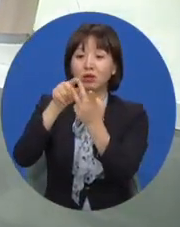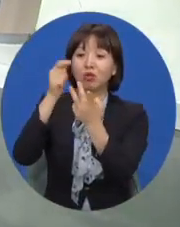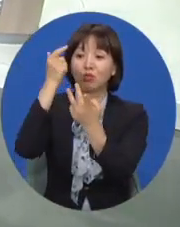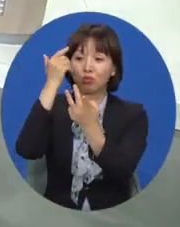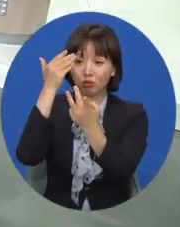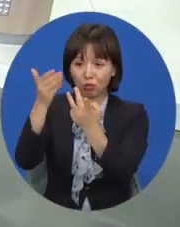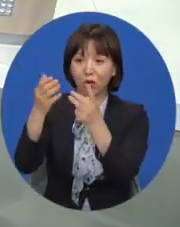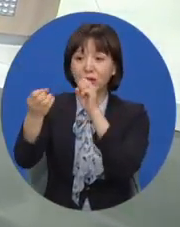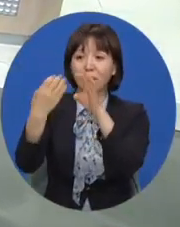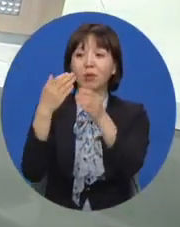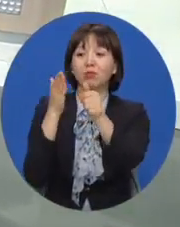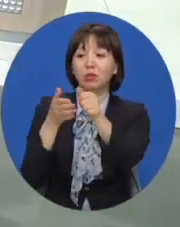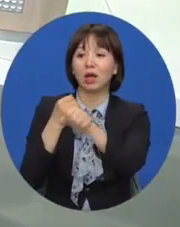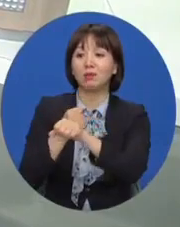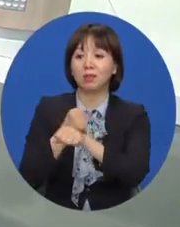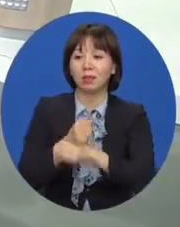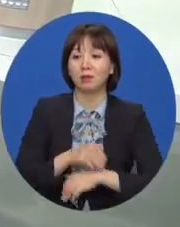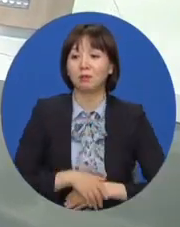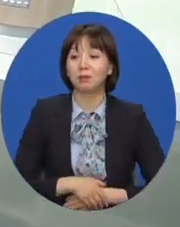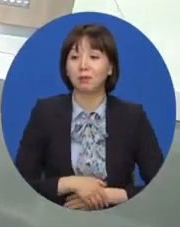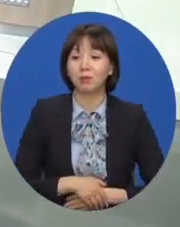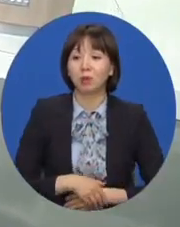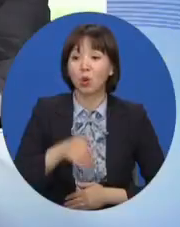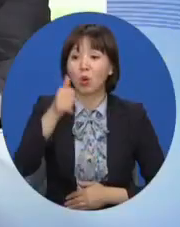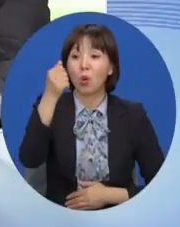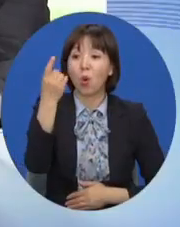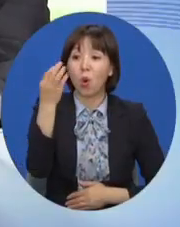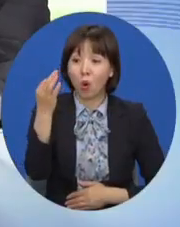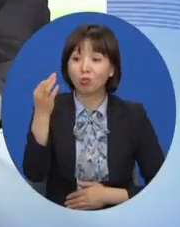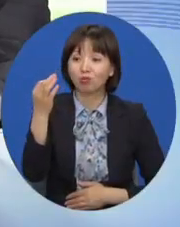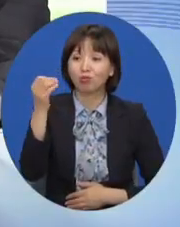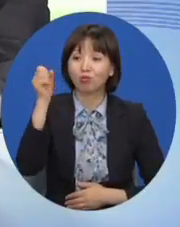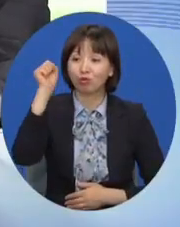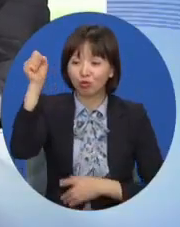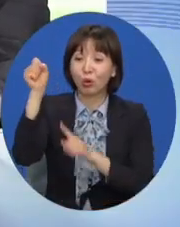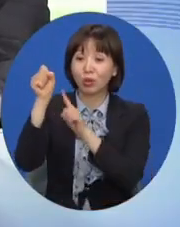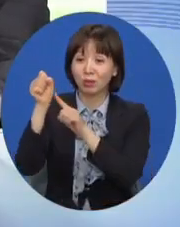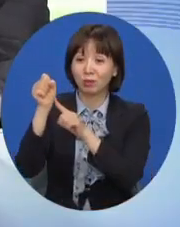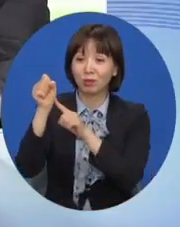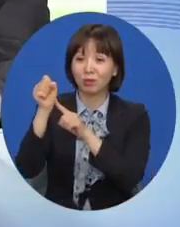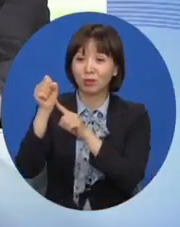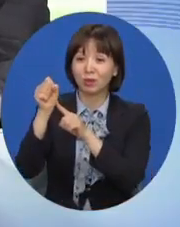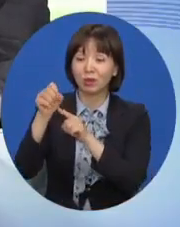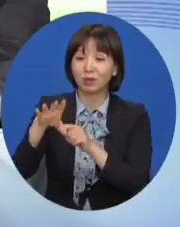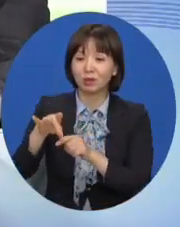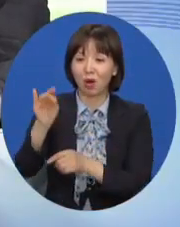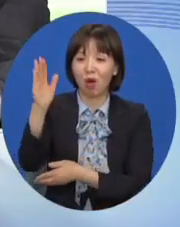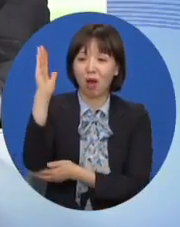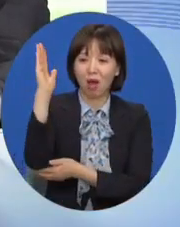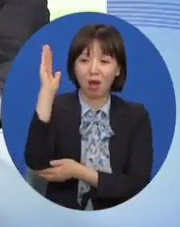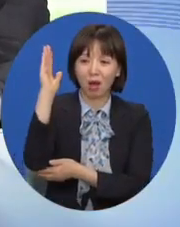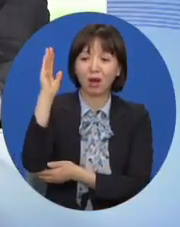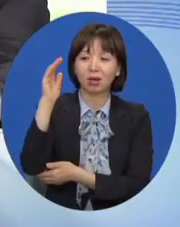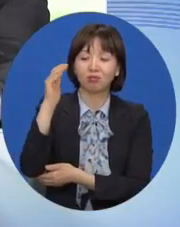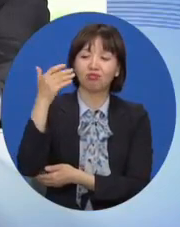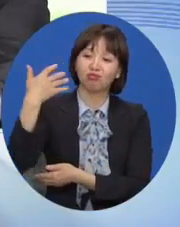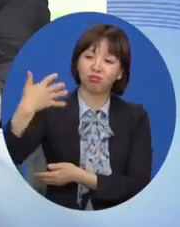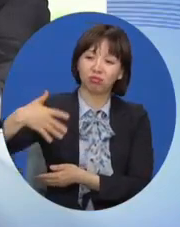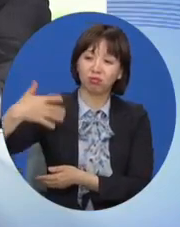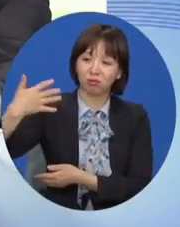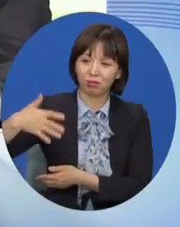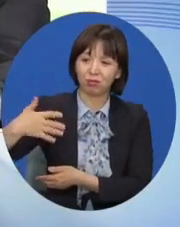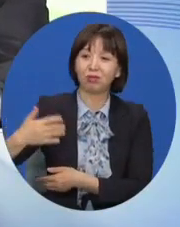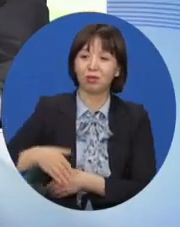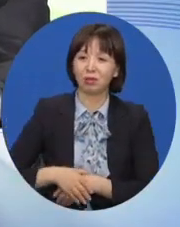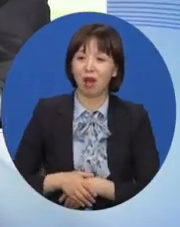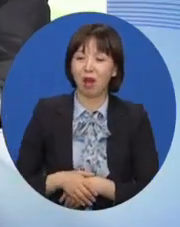답변해 주시겠습니다. 우리 홍성주 후보 아주 서론은 참 대단합니다.